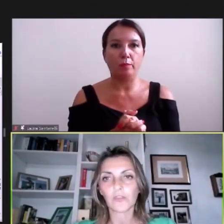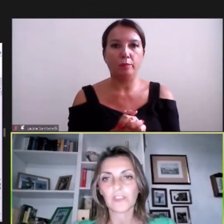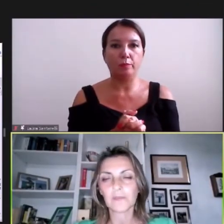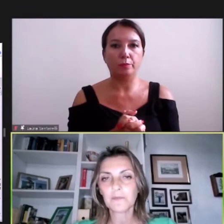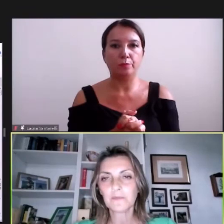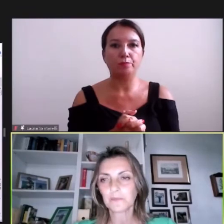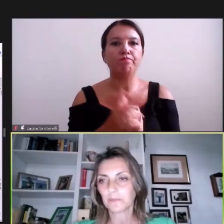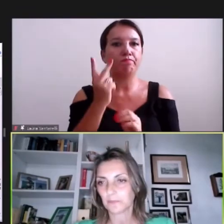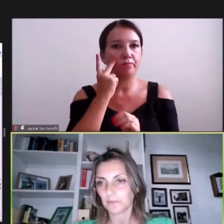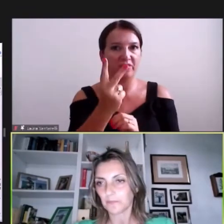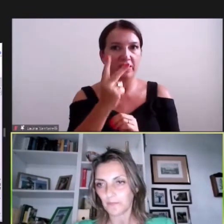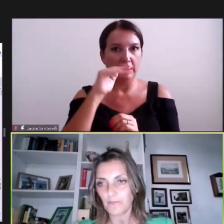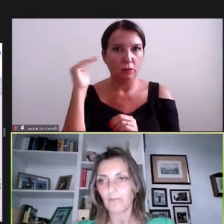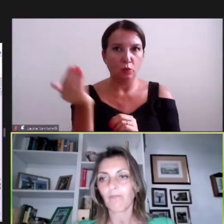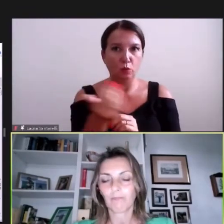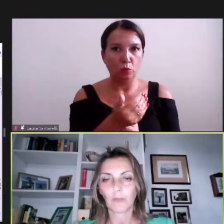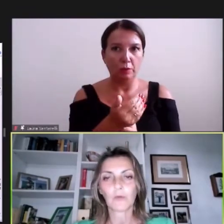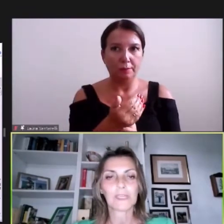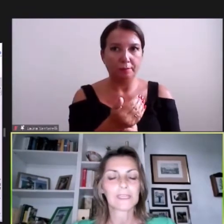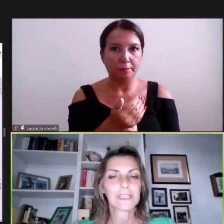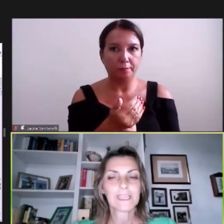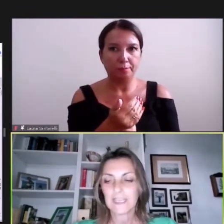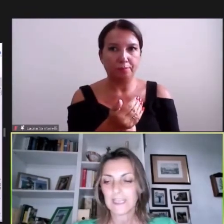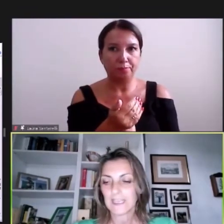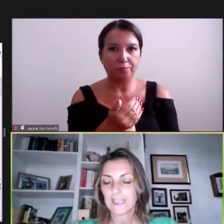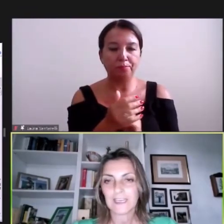Vedete tutti? Ok.